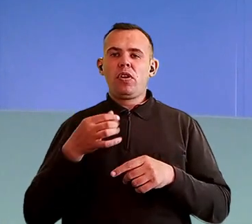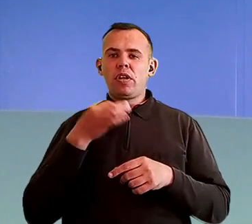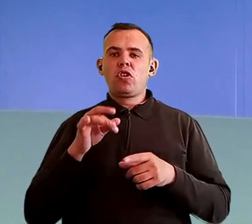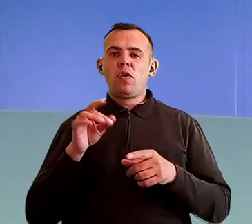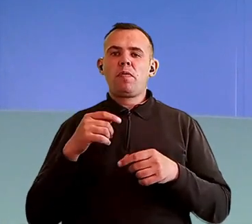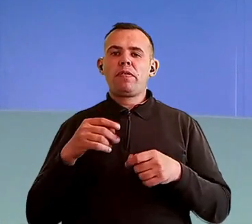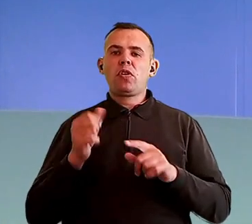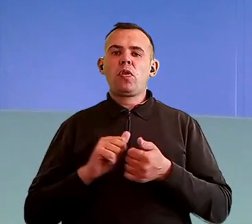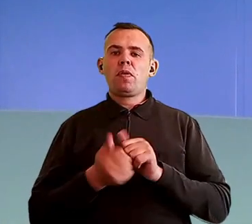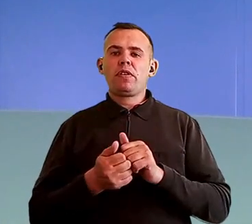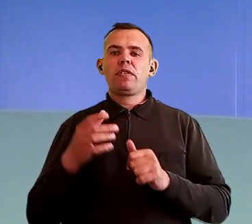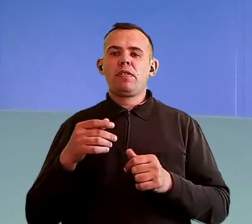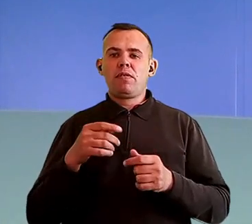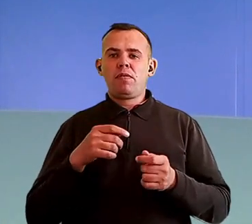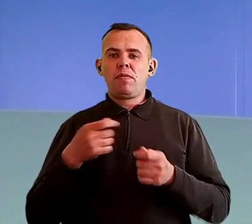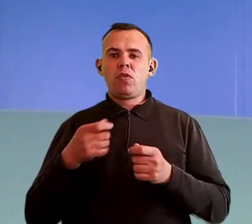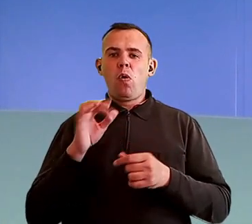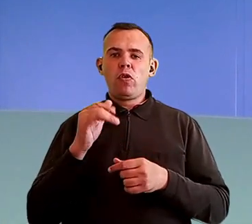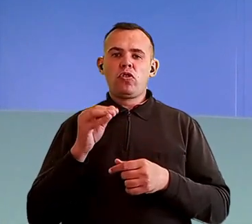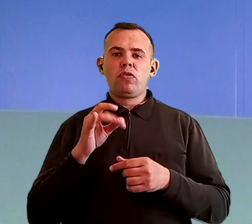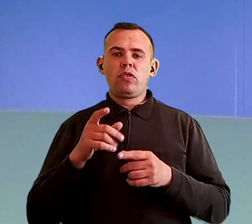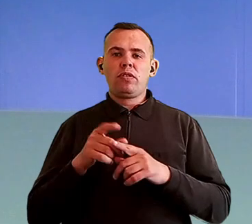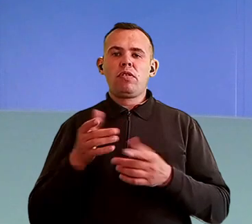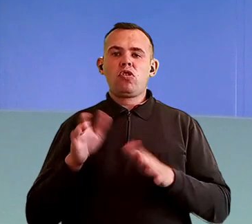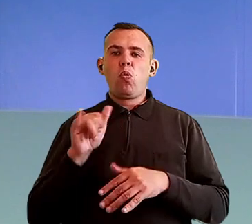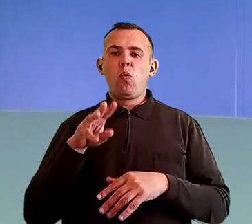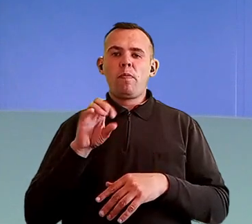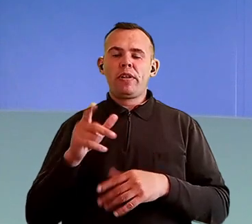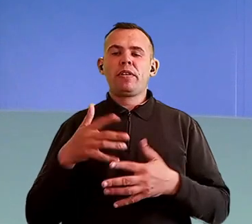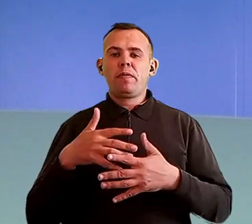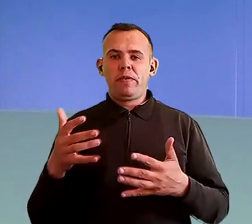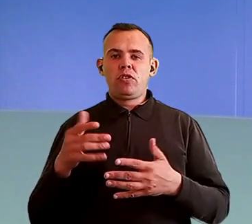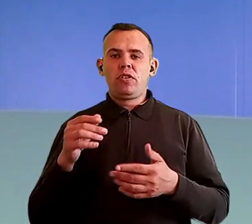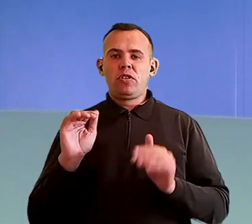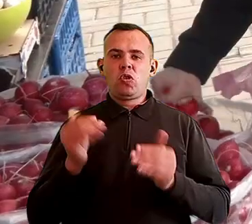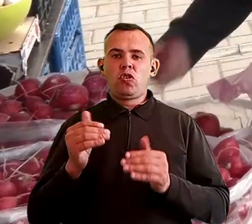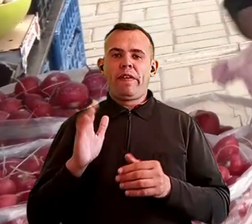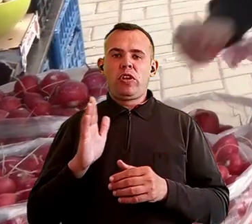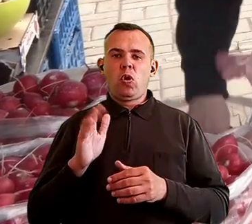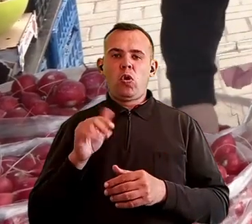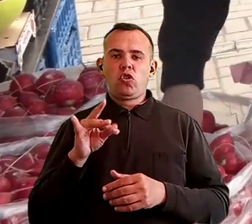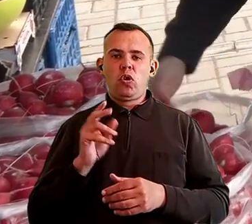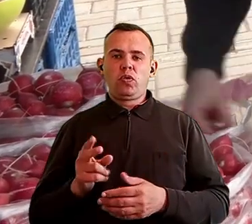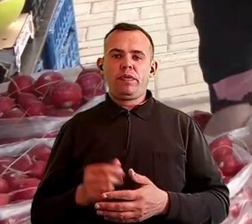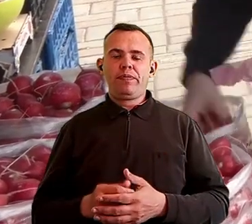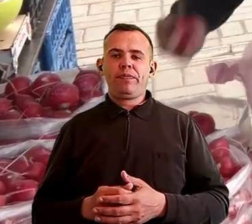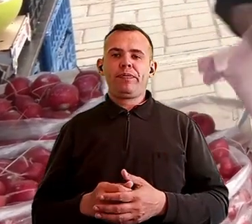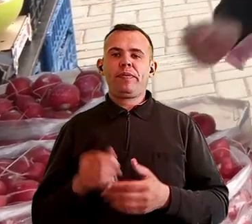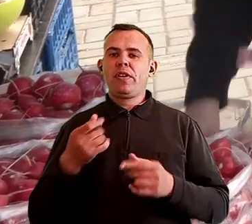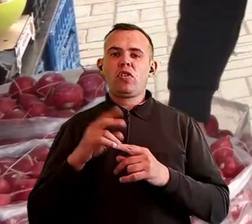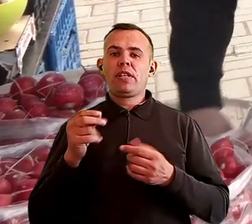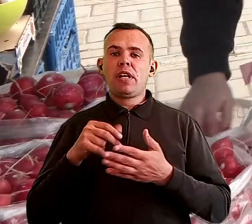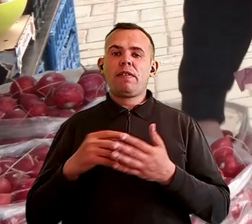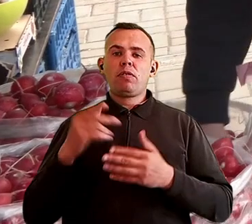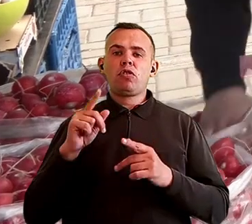єдиним постачальником овочів лишається Умань. Більше про це у сюжеті Вікторії Гончарук. Ціни високі, тому що дуже великий